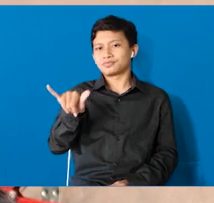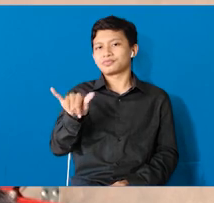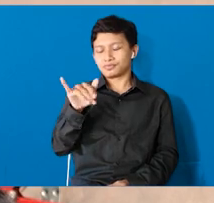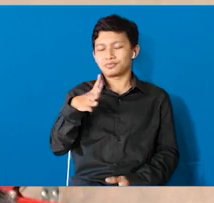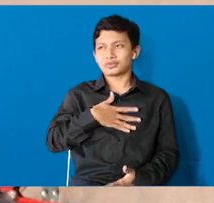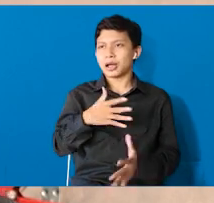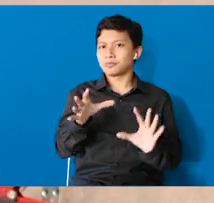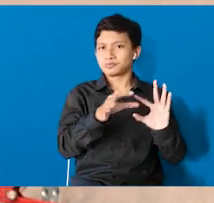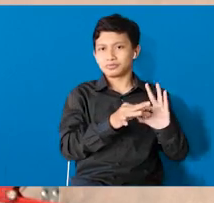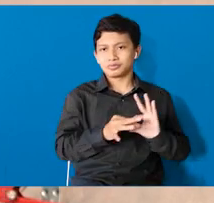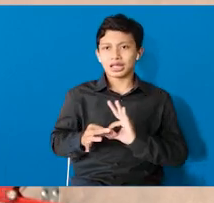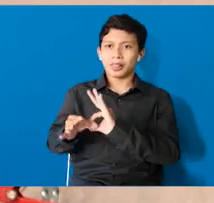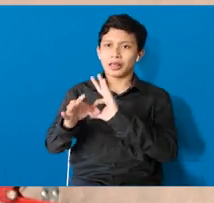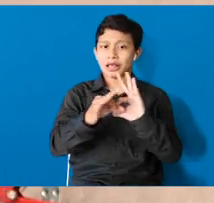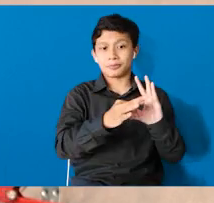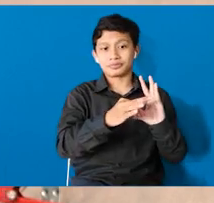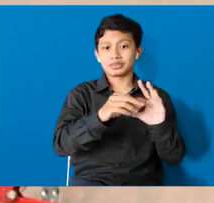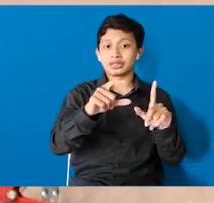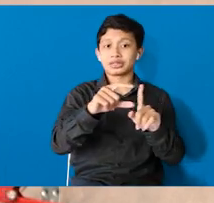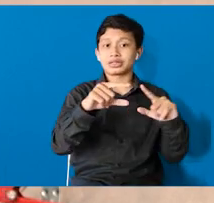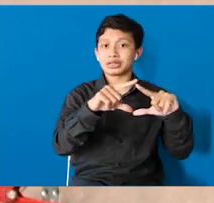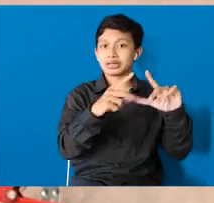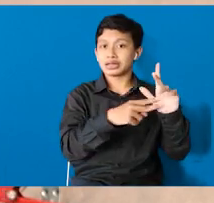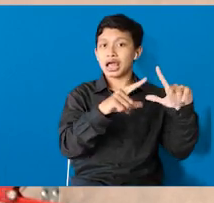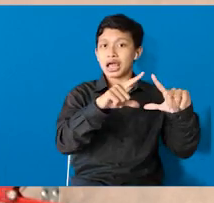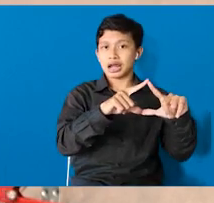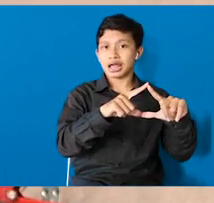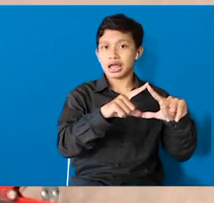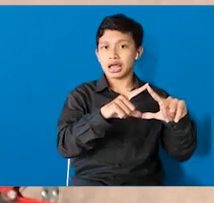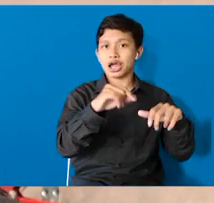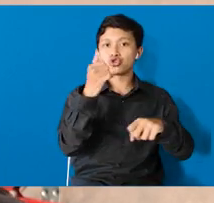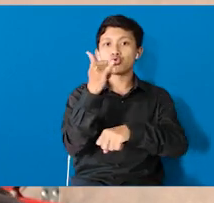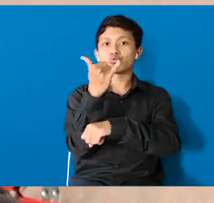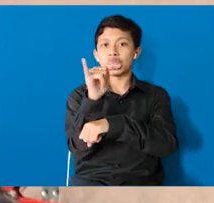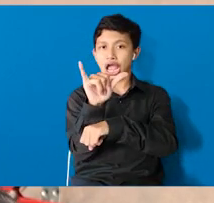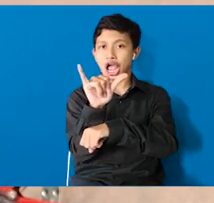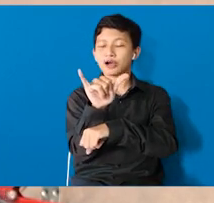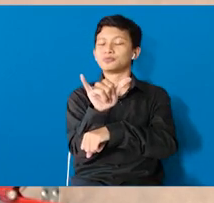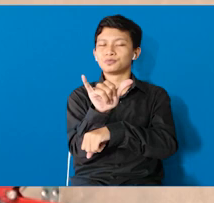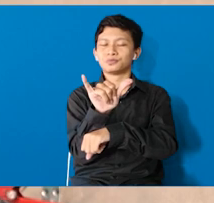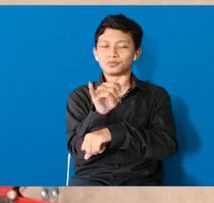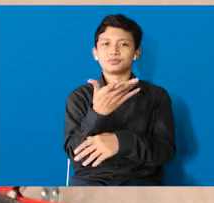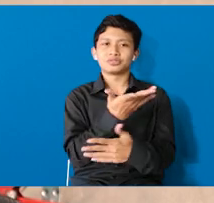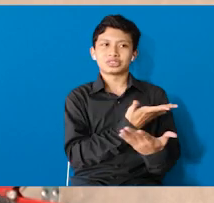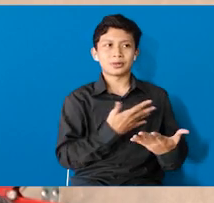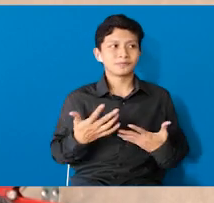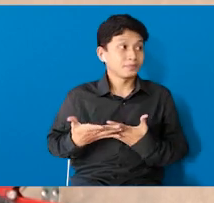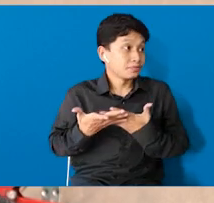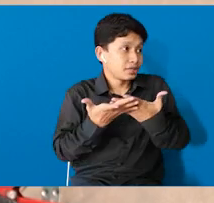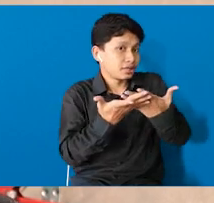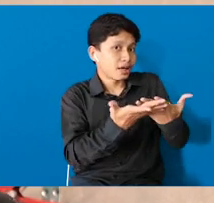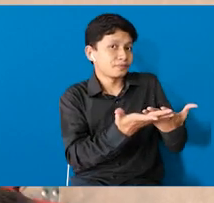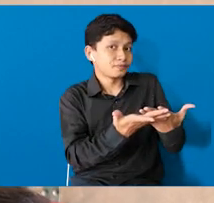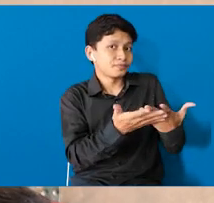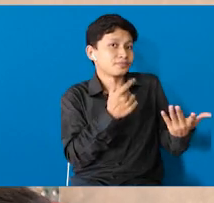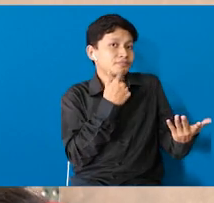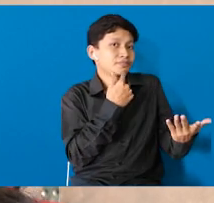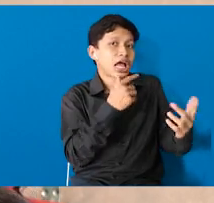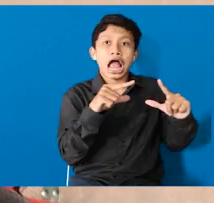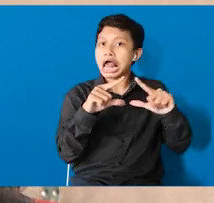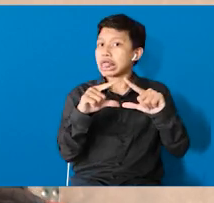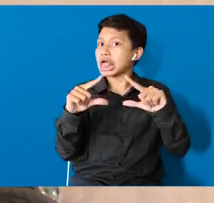dengan Danais dari Daerah Istimewa Yogyakarta, sehingga kami bisa menghibahkan